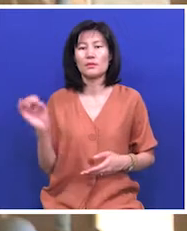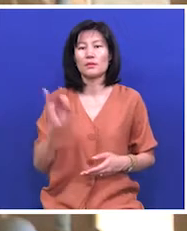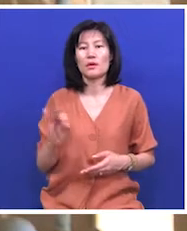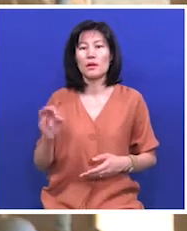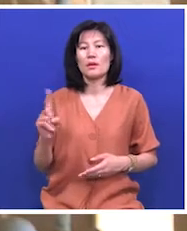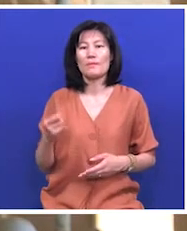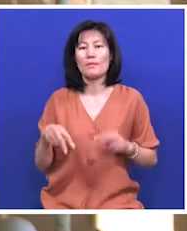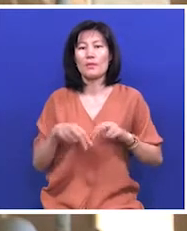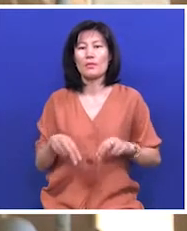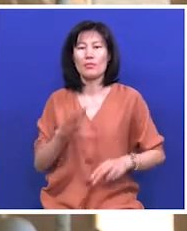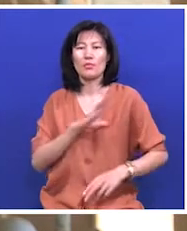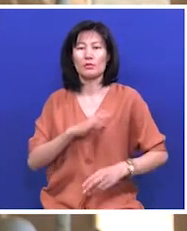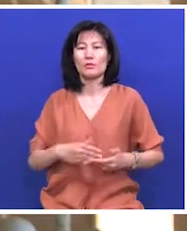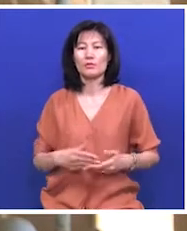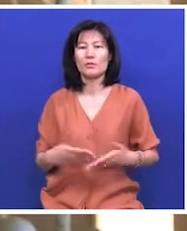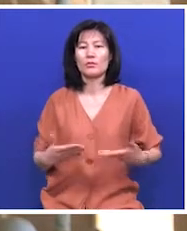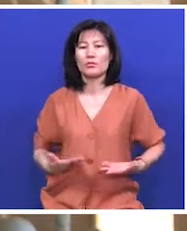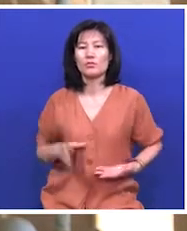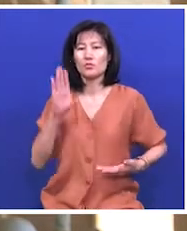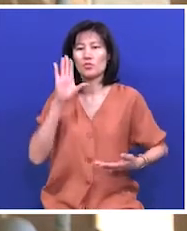Қазақстанның тарихында тұңғыш рет болып отқан нәрсе,